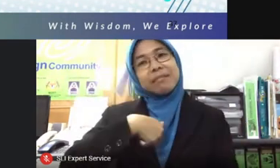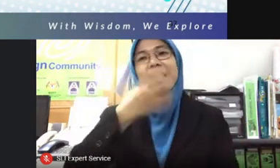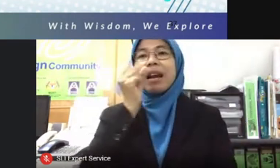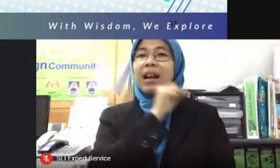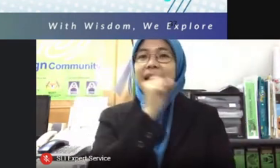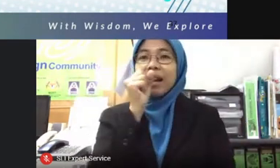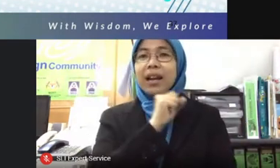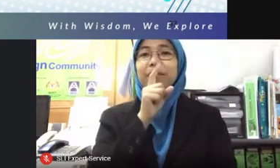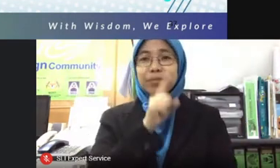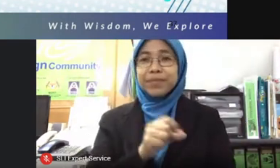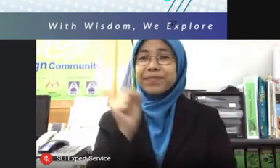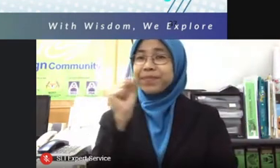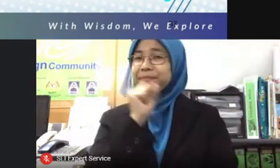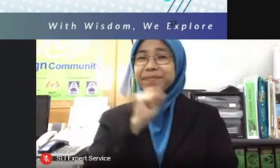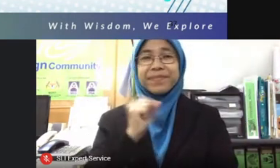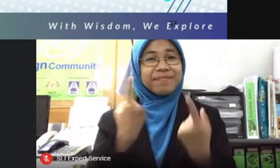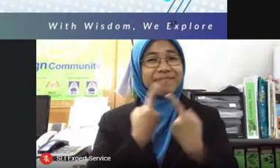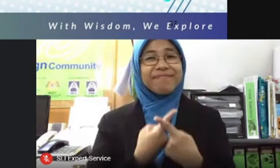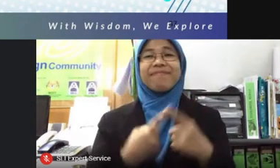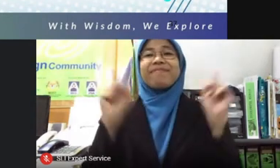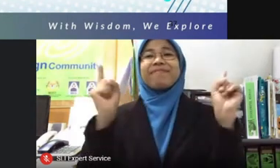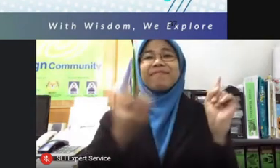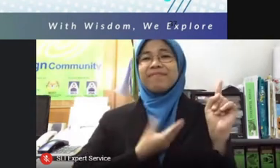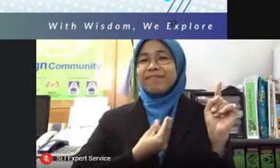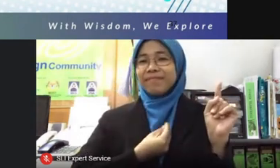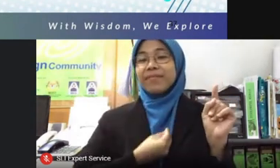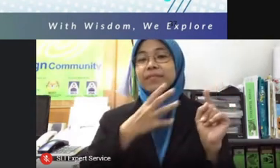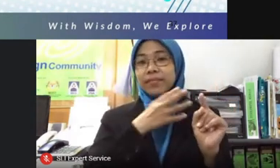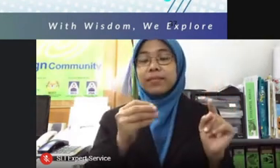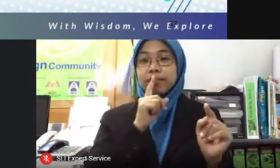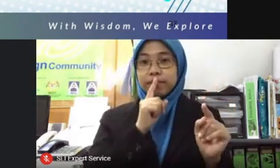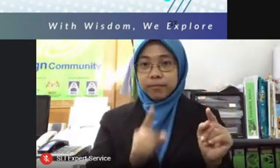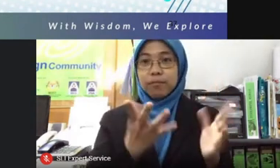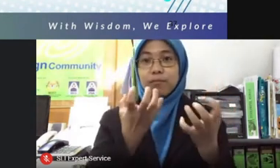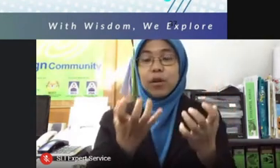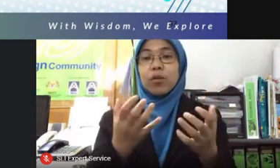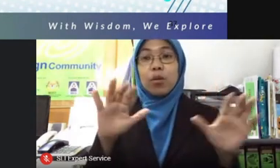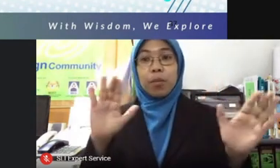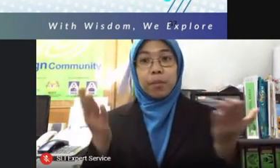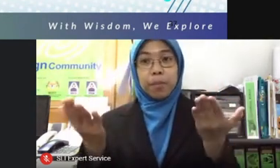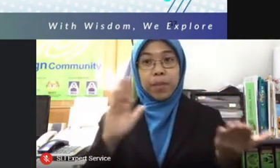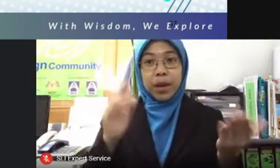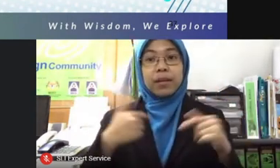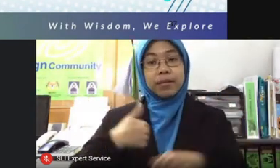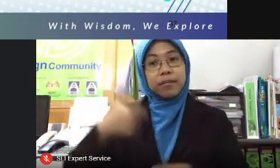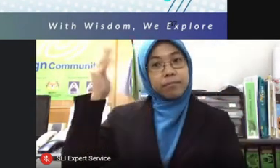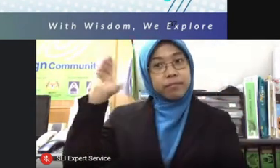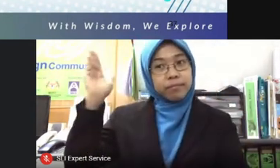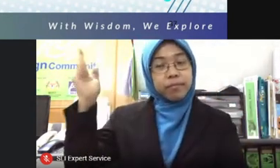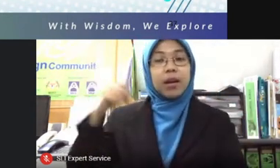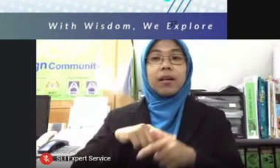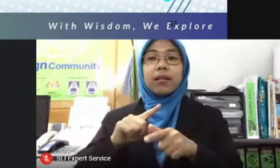dia memang nervous dia memang lain macam sikit. Ataupun kalau nak compare saya bagi ceramah ataupun saya